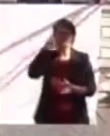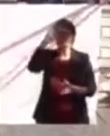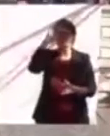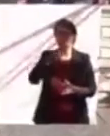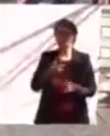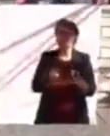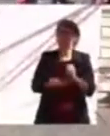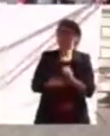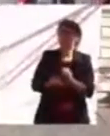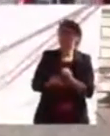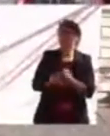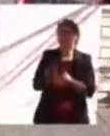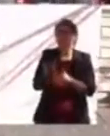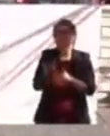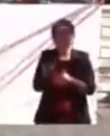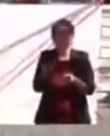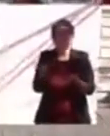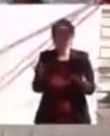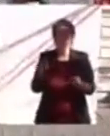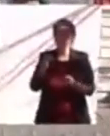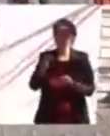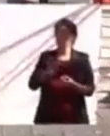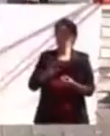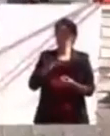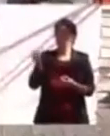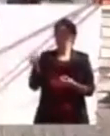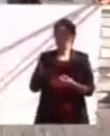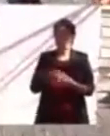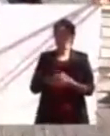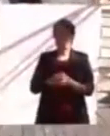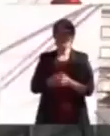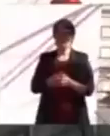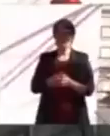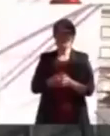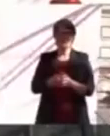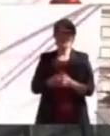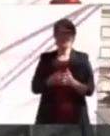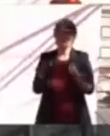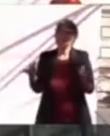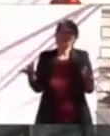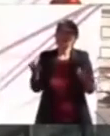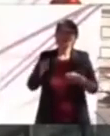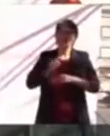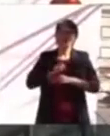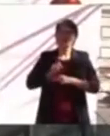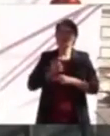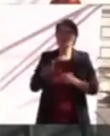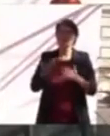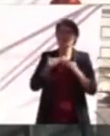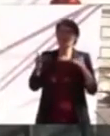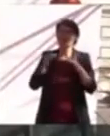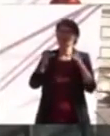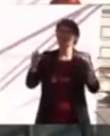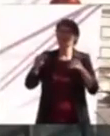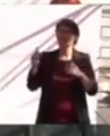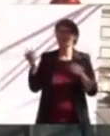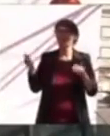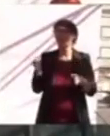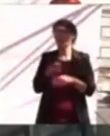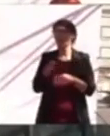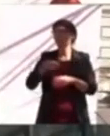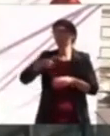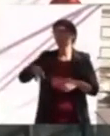che rimette al centro il lavoro e io credo che ad ogni livello il messaggio che noi mandiamo a questa caratteristica è